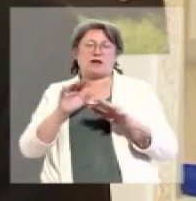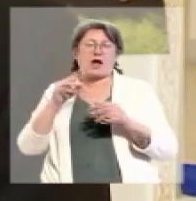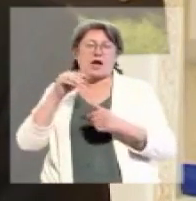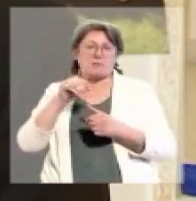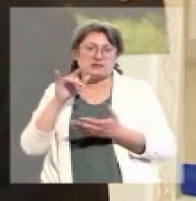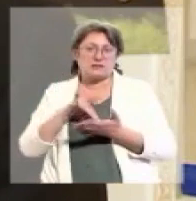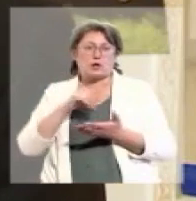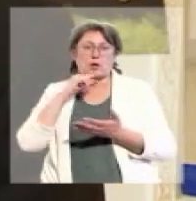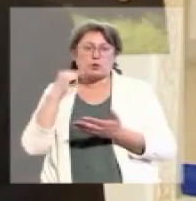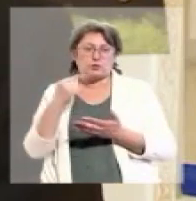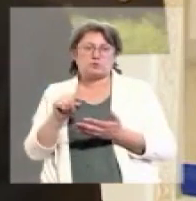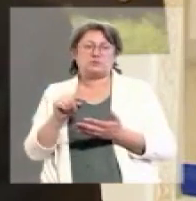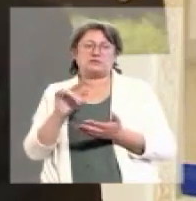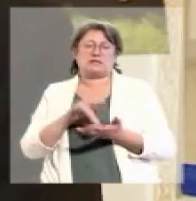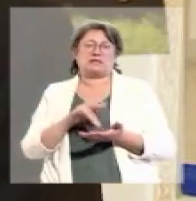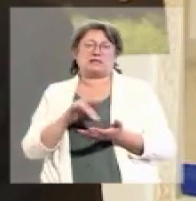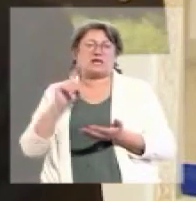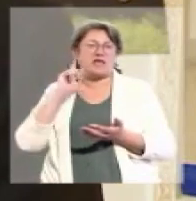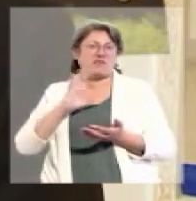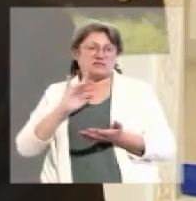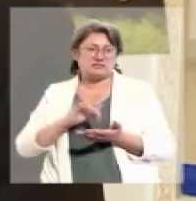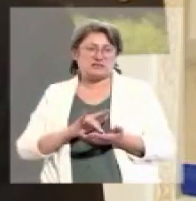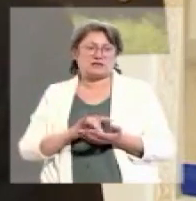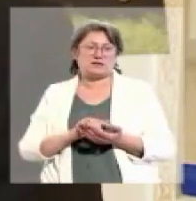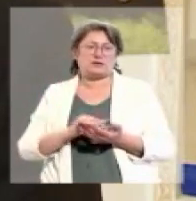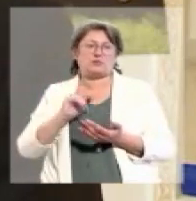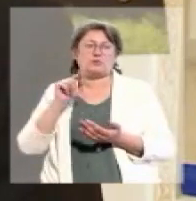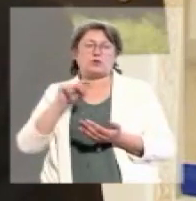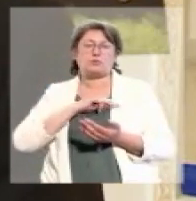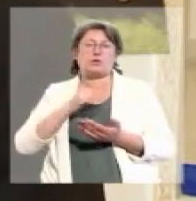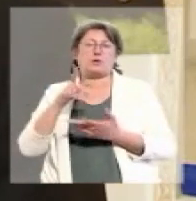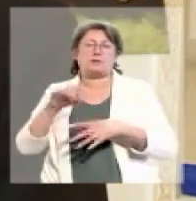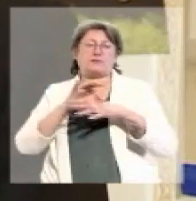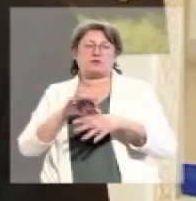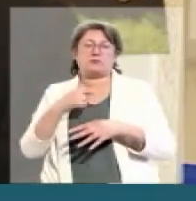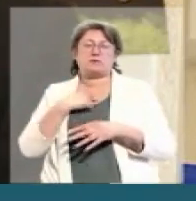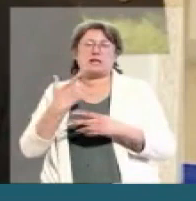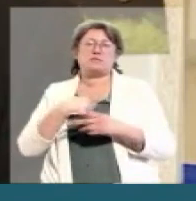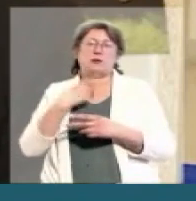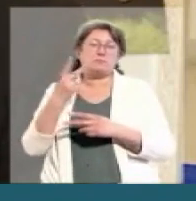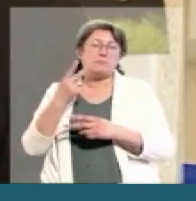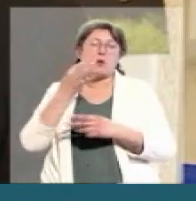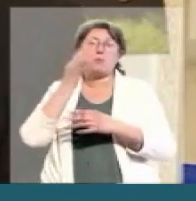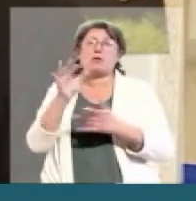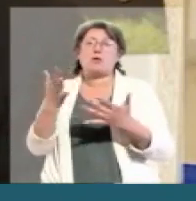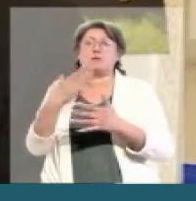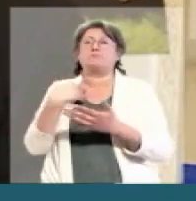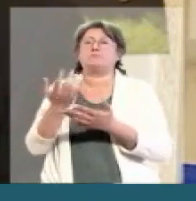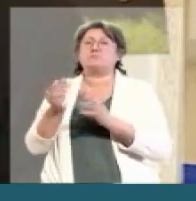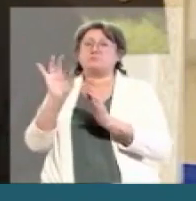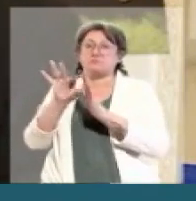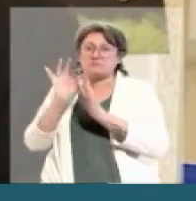армянский центр, русский центр, еврейский центр. Ту работу, которую они проводят. Мы взяли для себя опыт и поделились своим